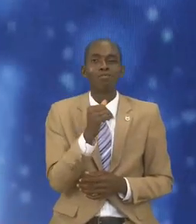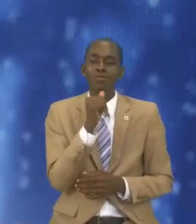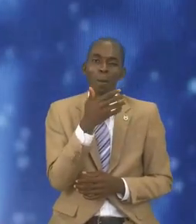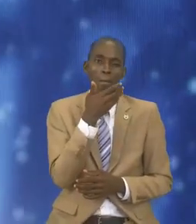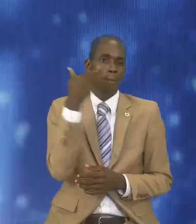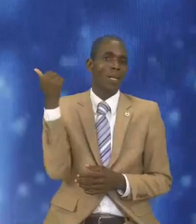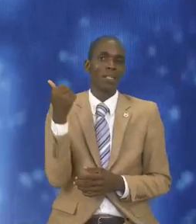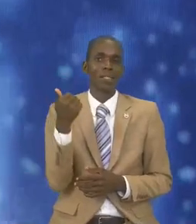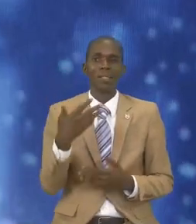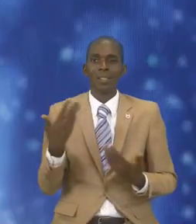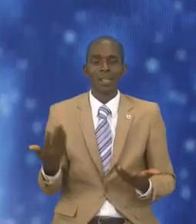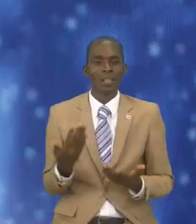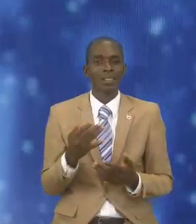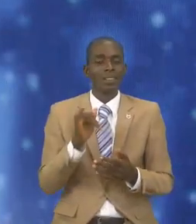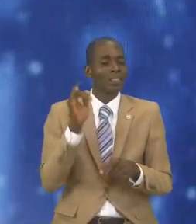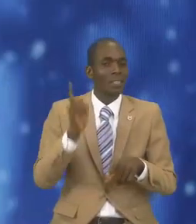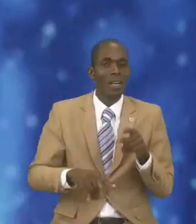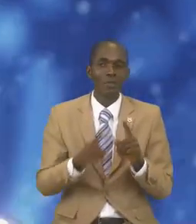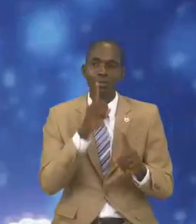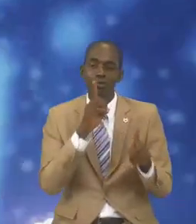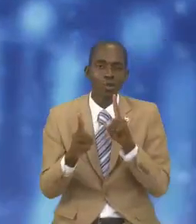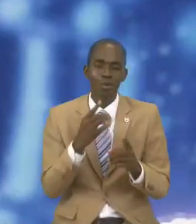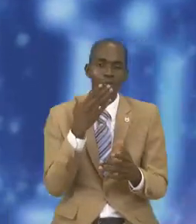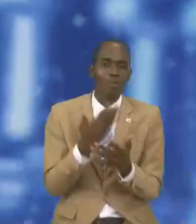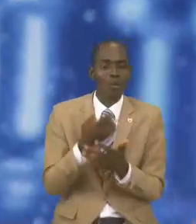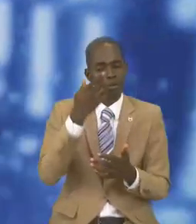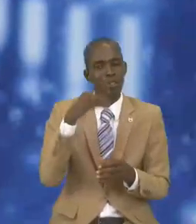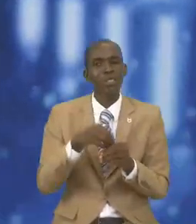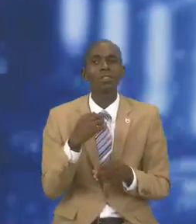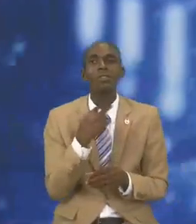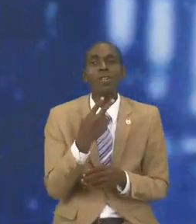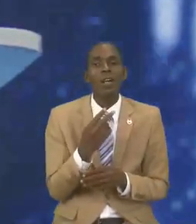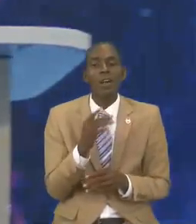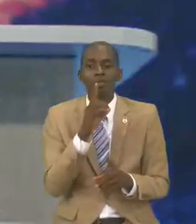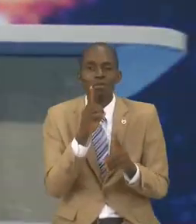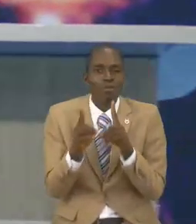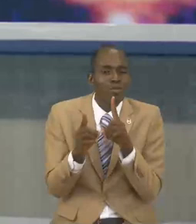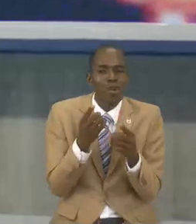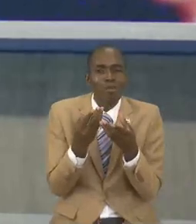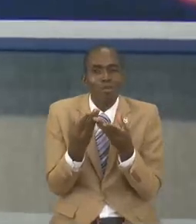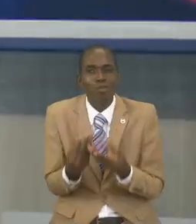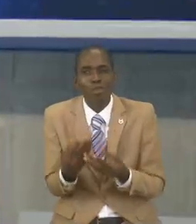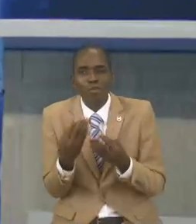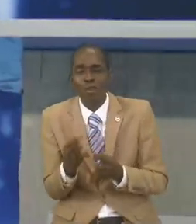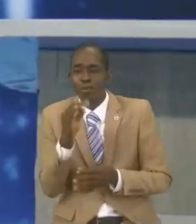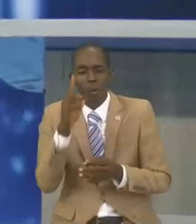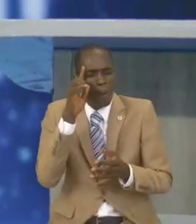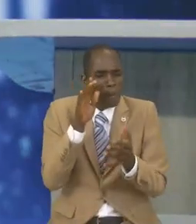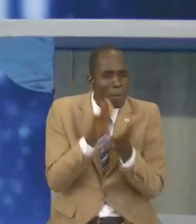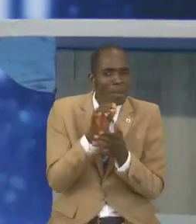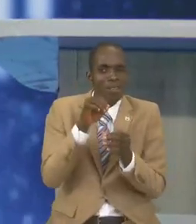vraiment, à peine je pouvais chuchoter quand je prêchais. Je disais, oh, si tu crois au